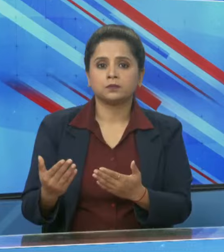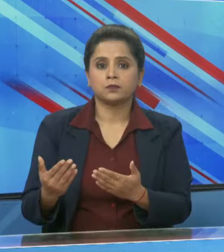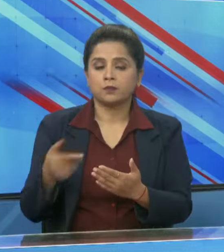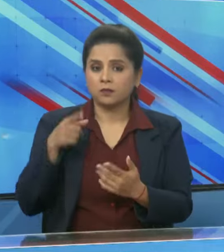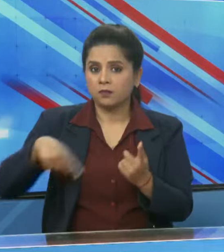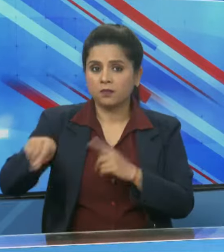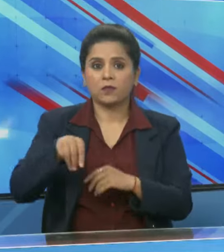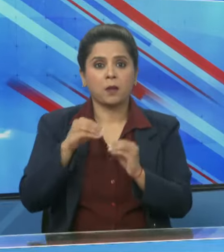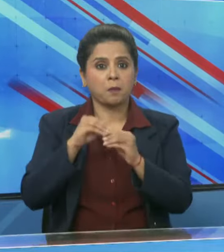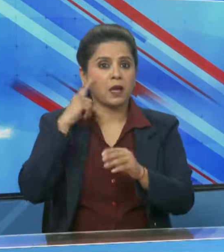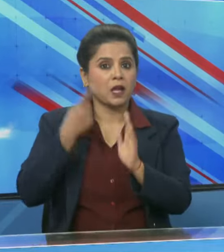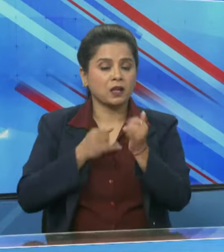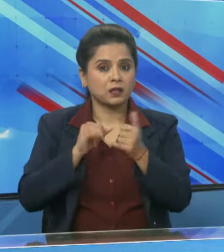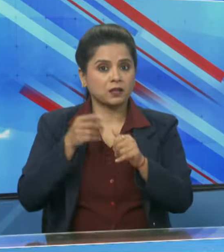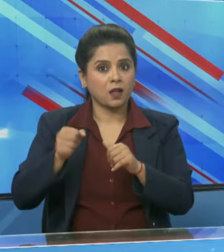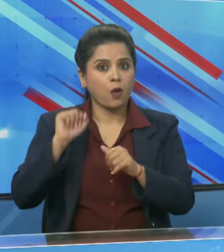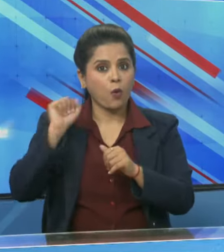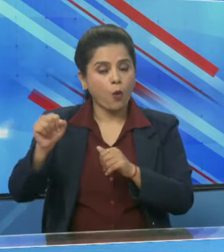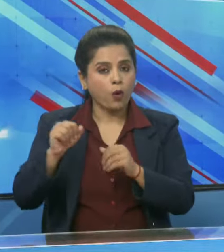बिरसा मुंडा जयंती पर